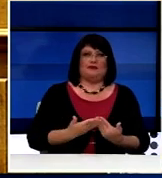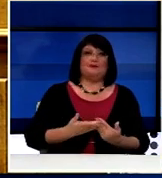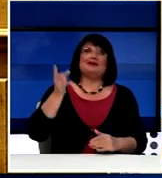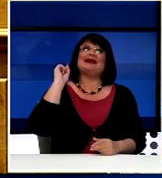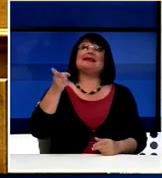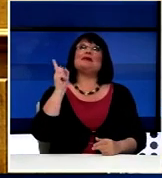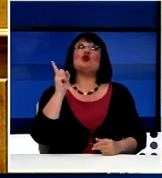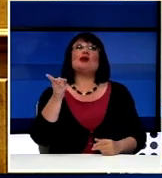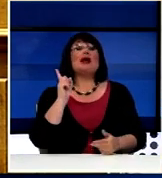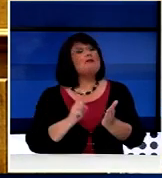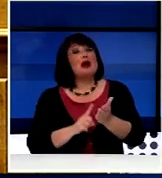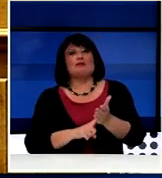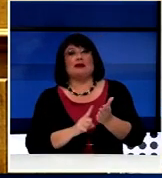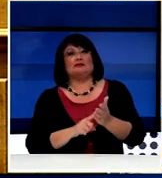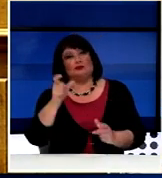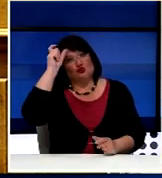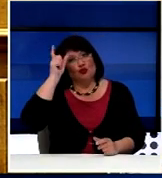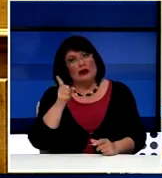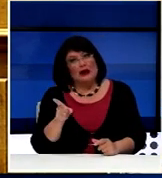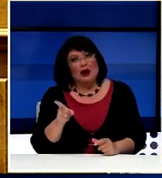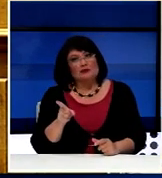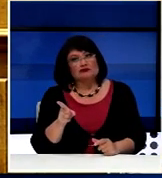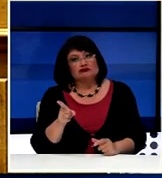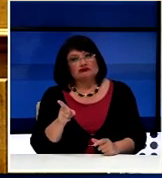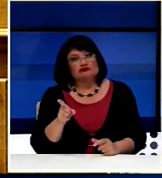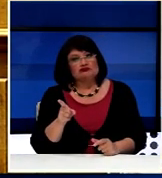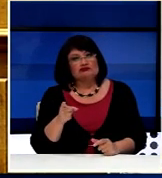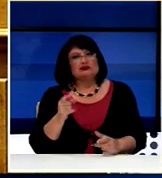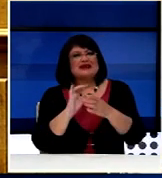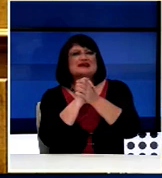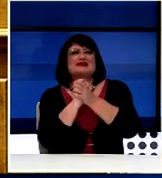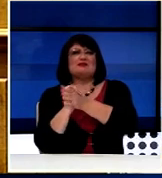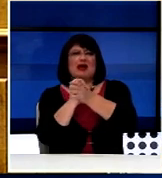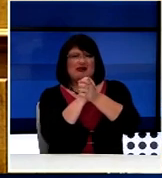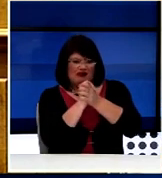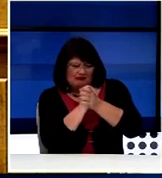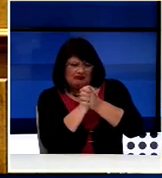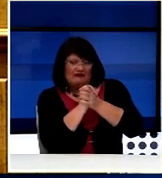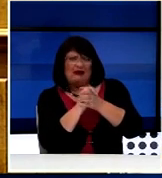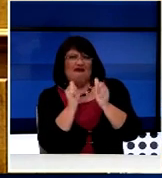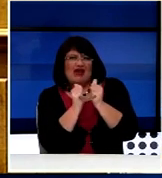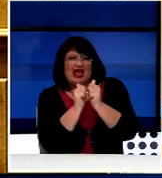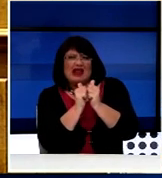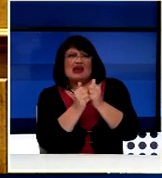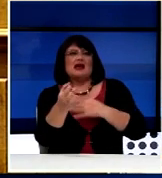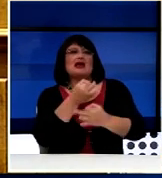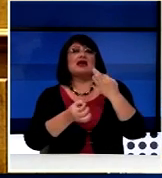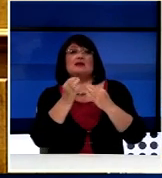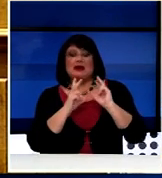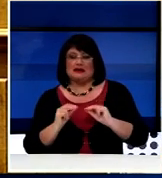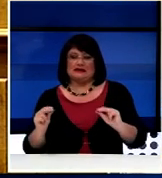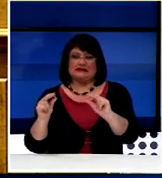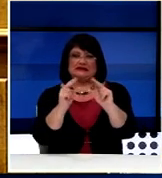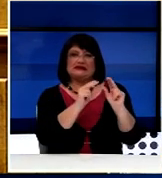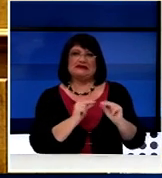στην Ευρωπαϊκή Ένωση, αλλά ακόμα και στενοί μας σύμμαχοι υποστήριξαν να μπει αυτή η συζήτηση στις